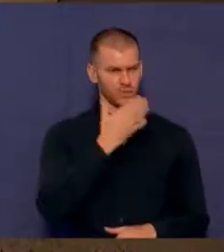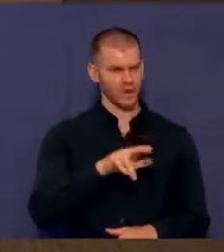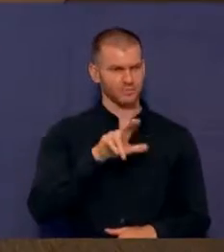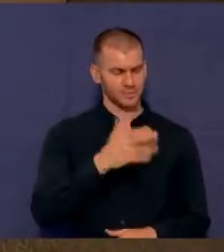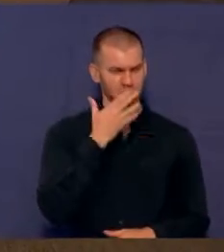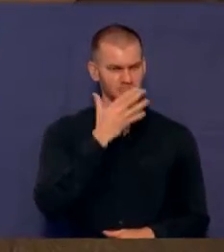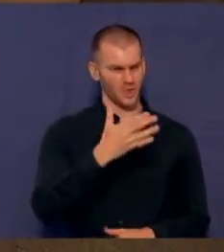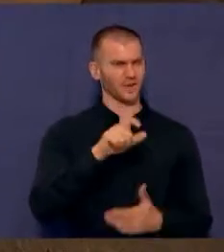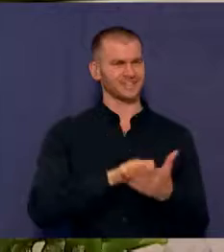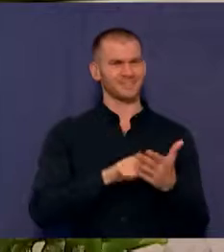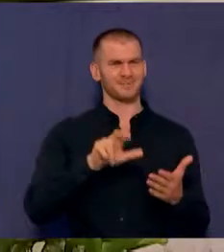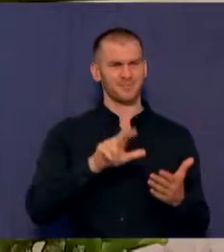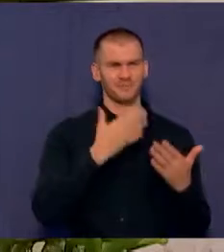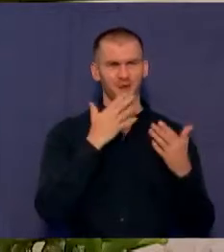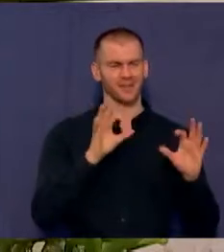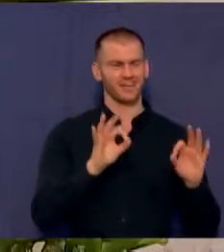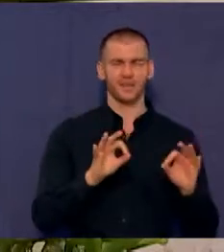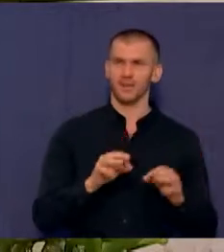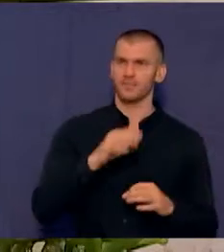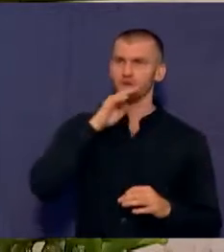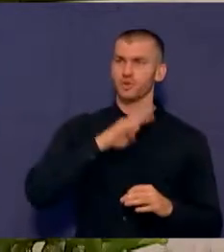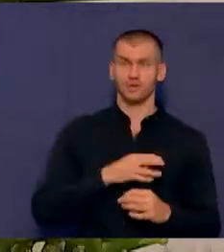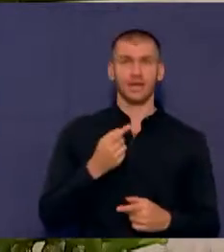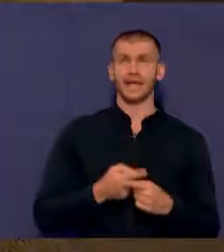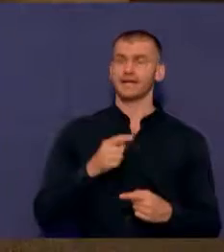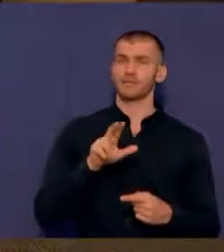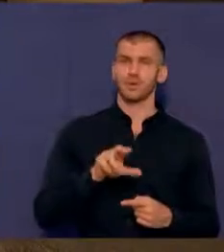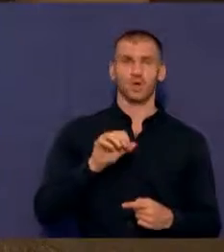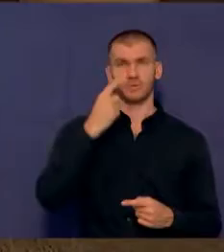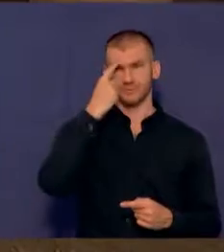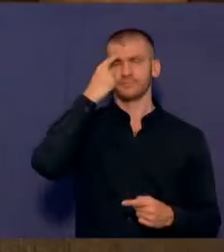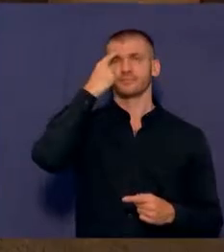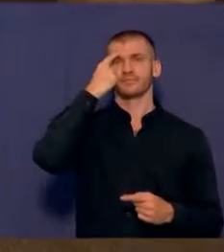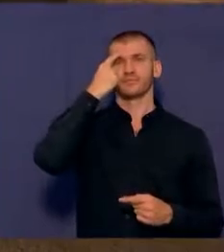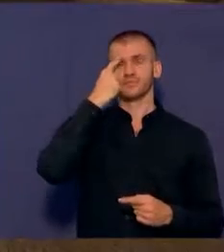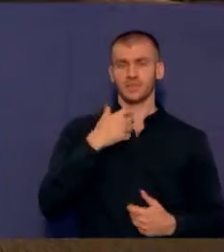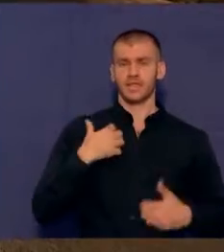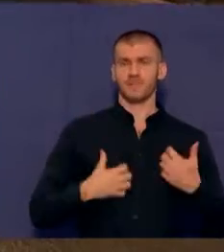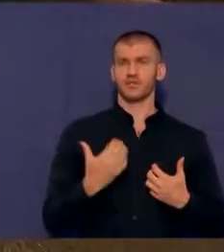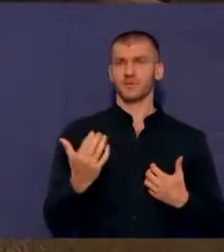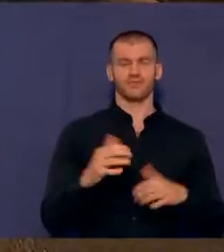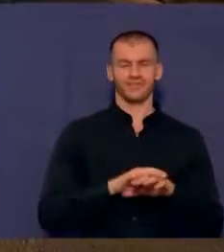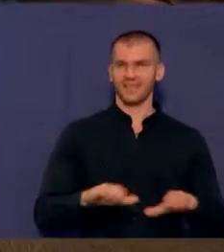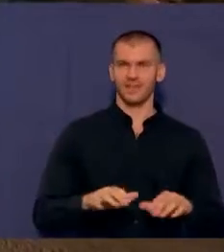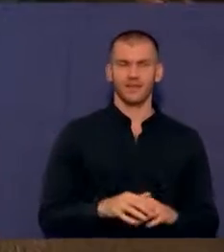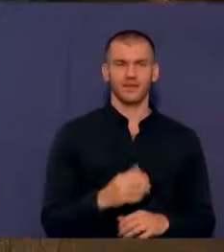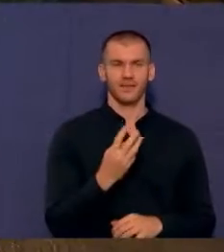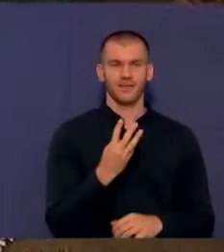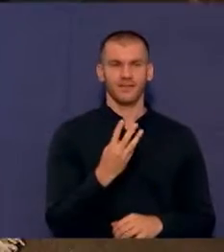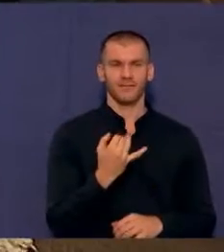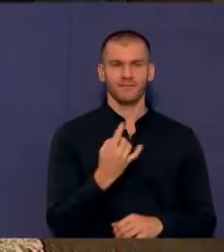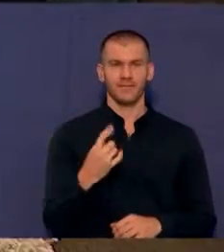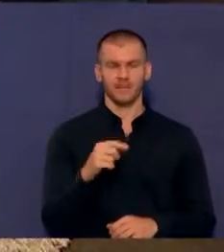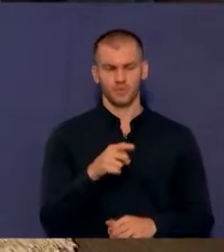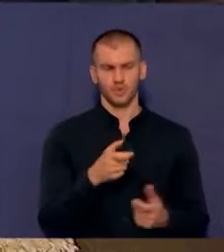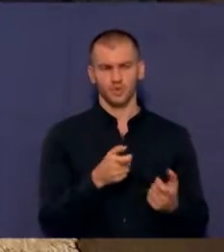Ja, jättebra tips. Ja, men det är så himla enkelt egentligen. När man inser det så bara, det går inte att bli nervös. Men är du så här kontrollfreak då? Eller har